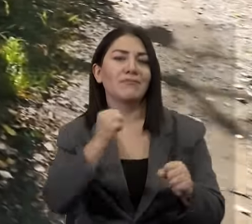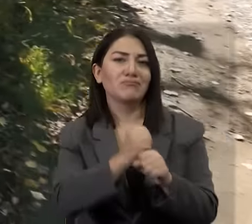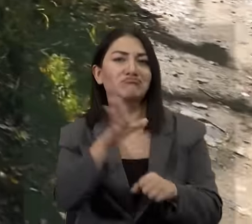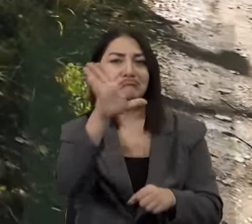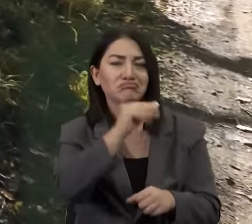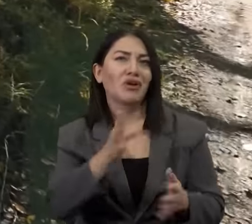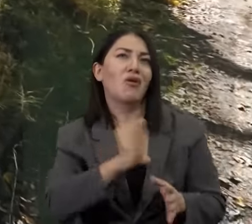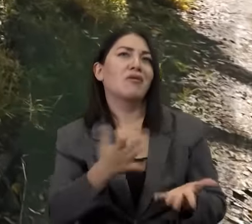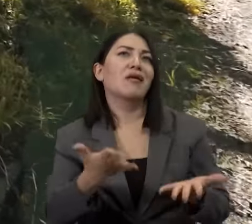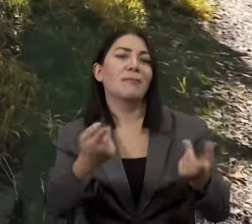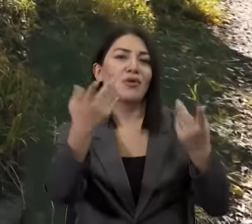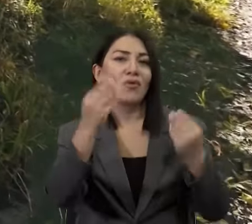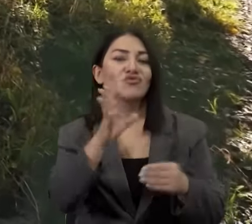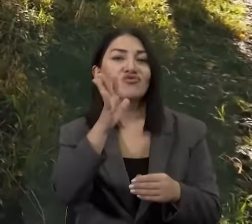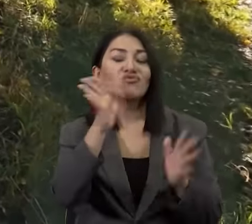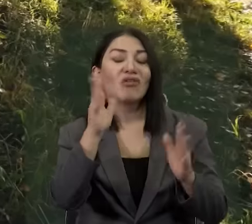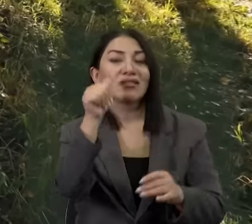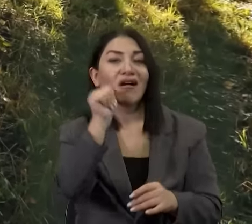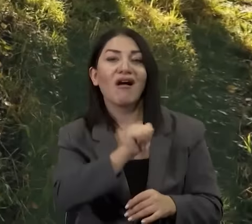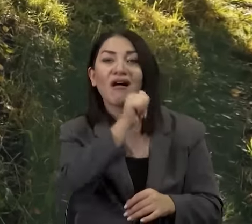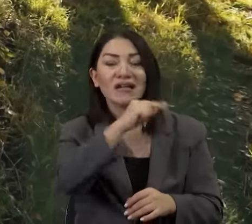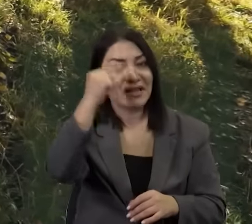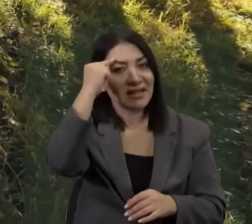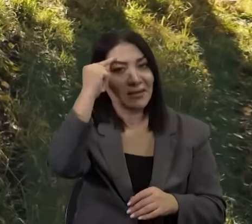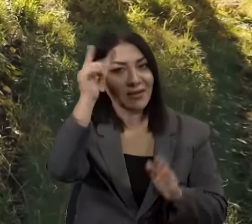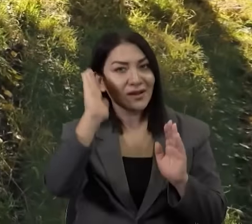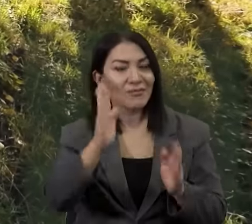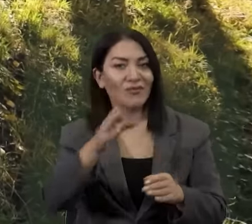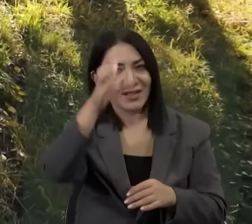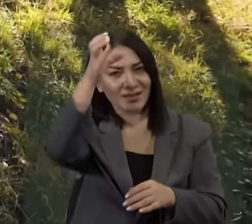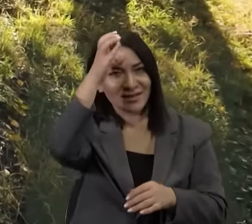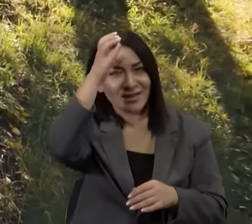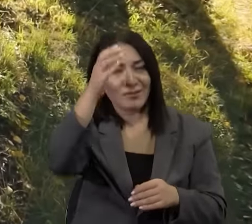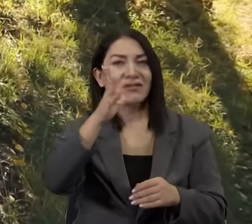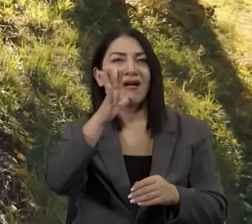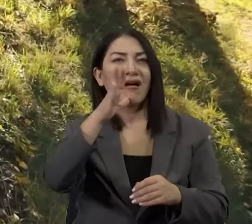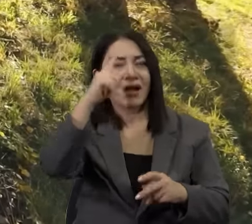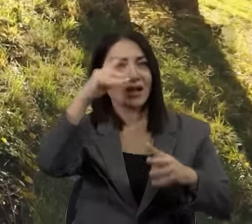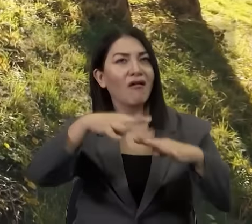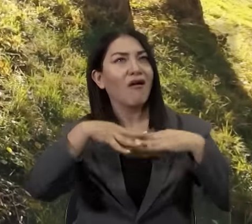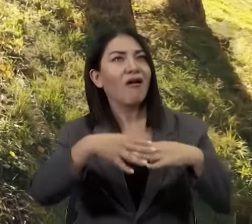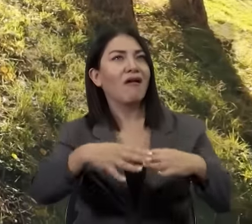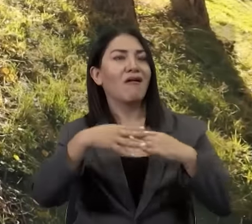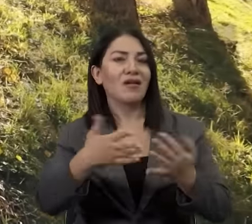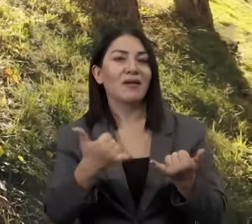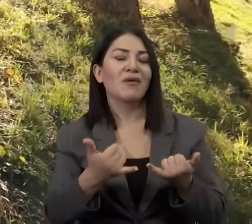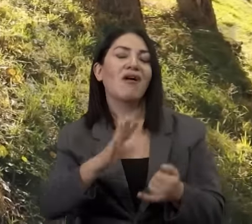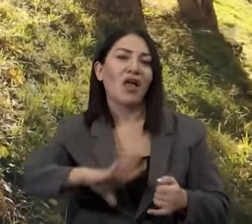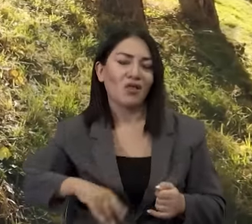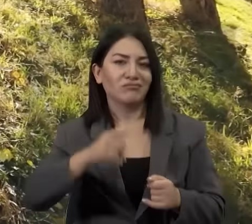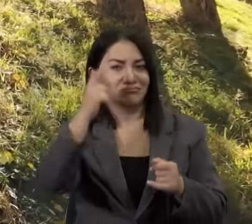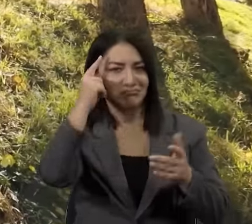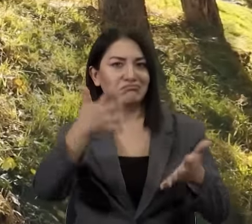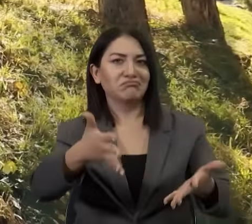ժամանակի մեքենա ստեղծի։ Ու այդ ժամանակ այնքան գաղտնիքներ կիմանանք, որոնց վրա գիտնականները տարիներով գլուխ են